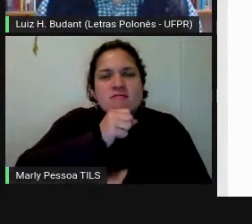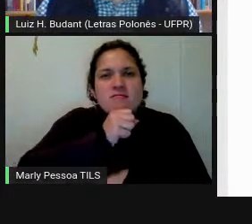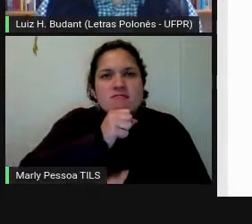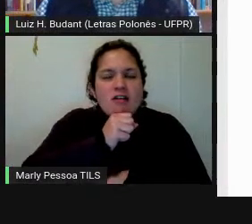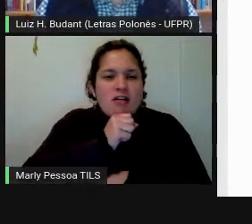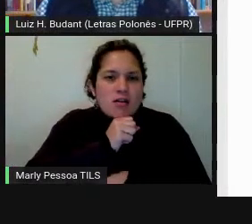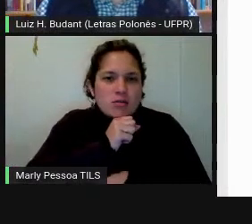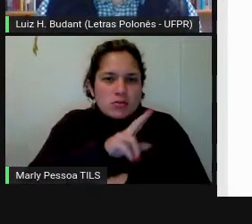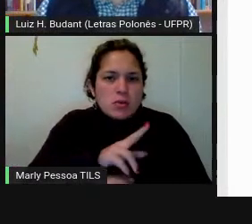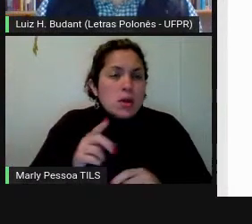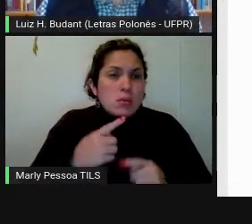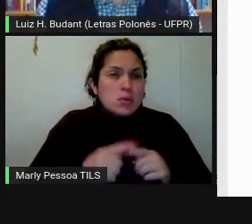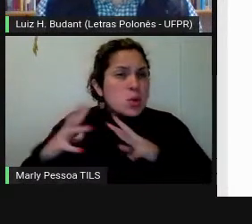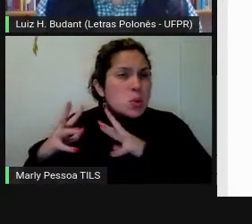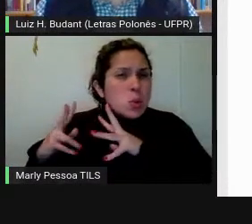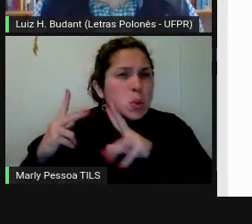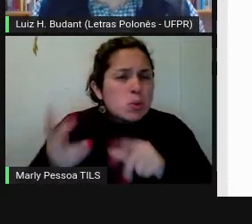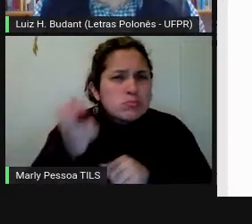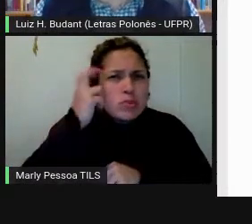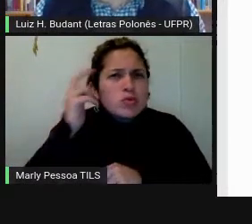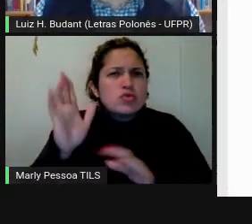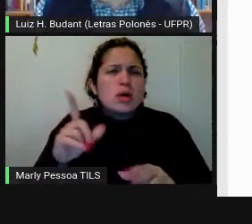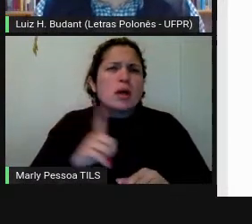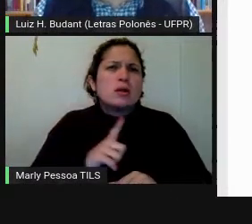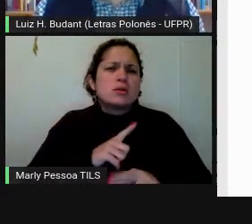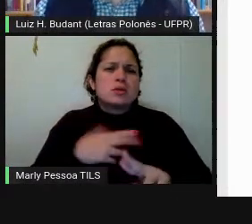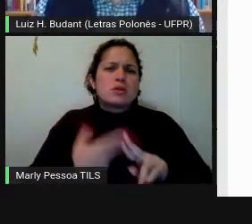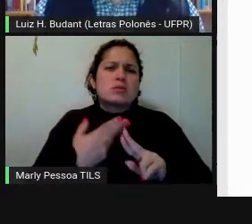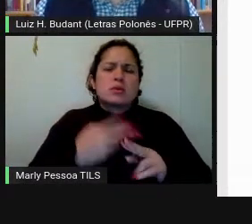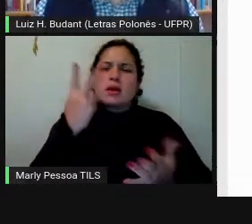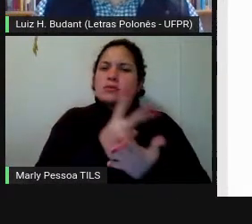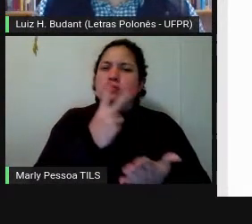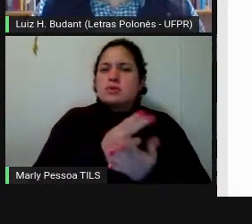esteve presente em todas as culturas anteriormente